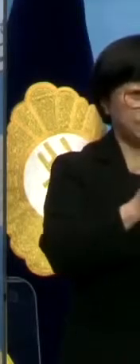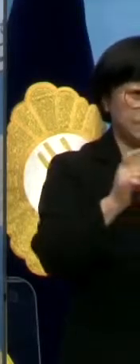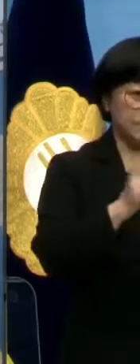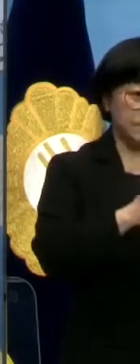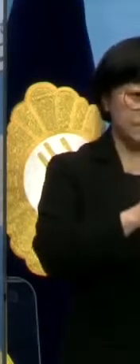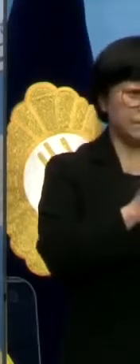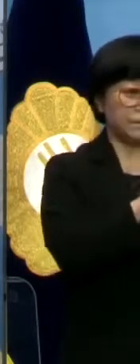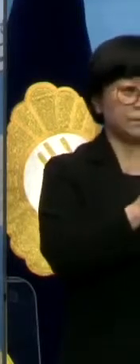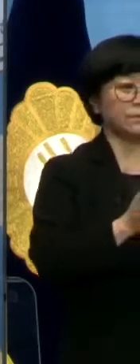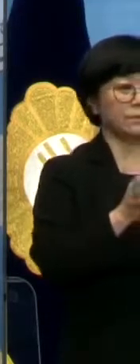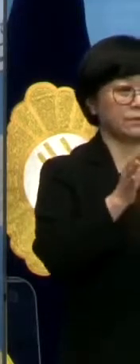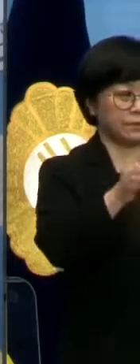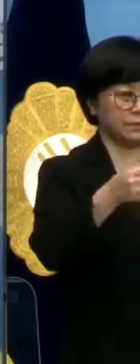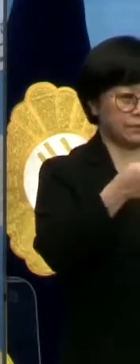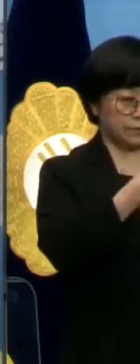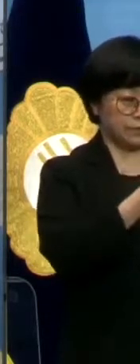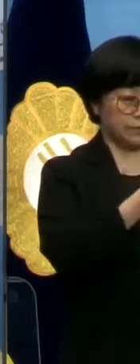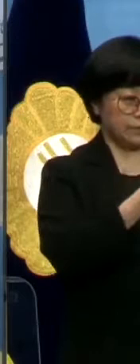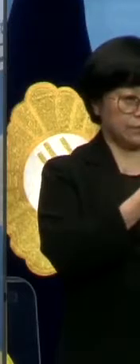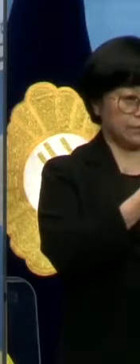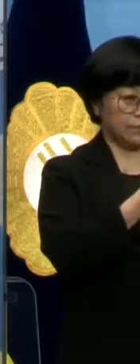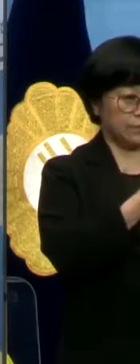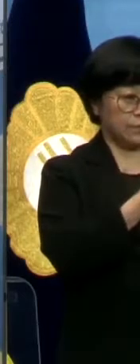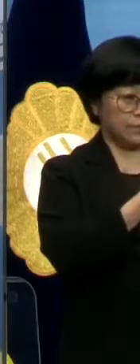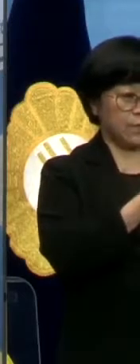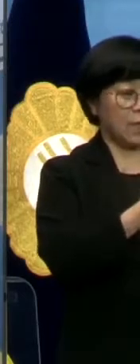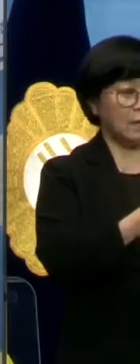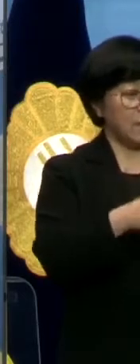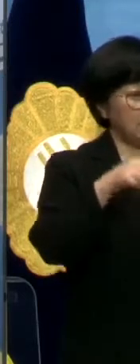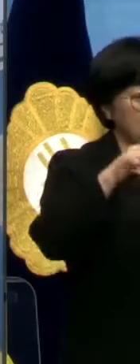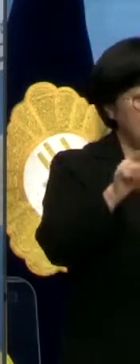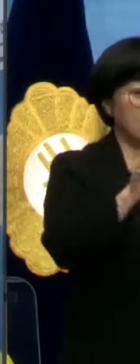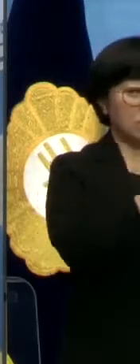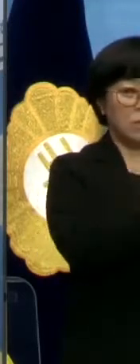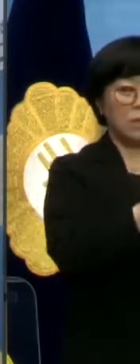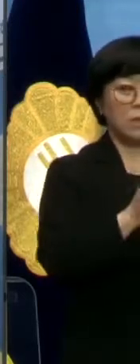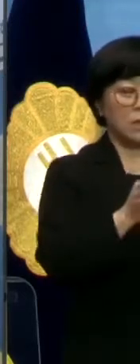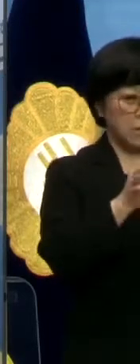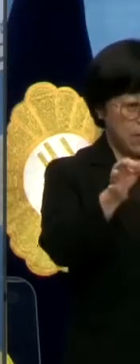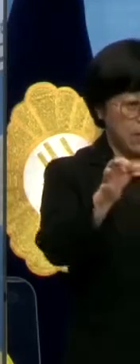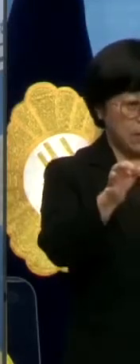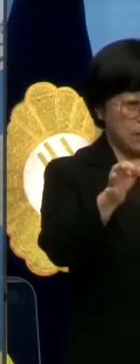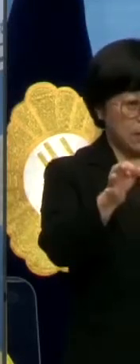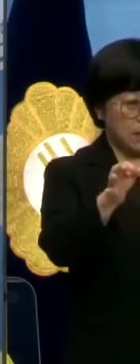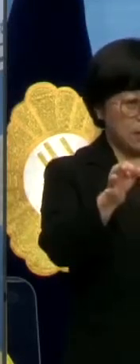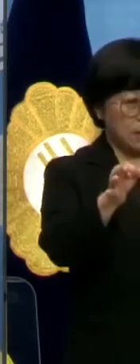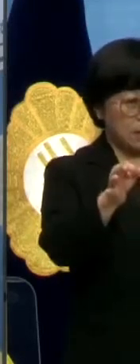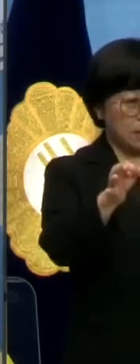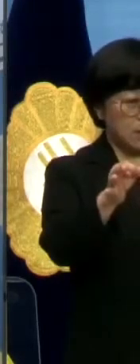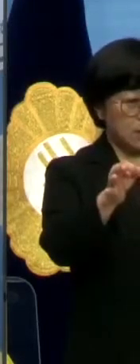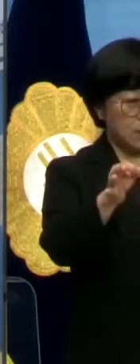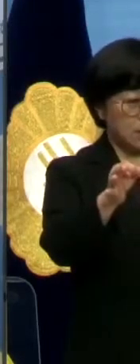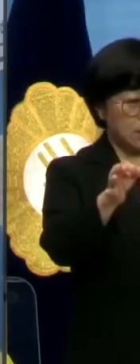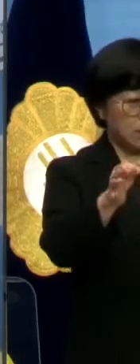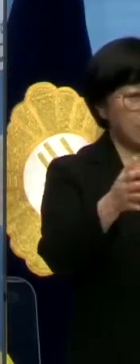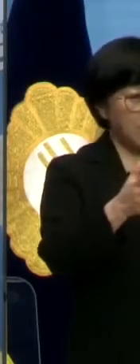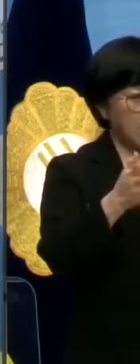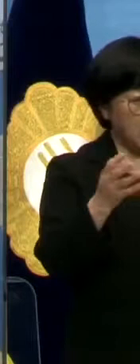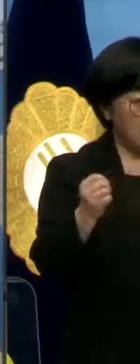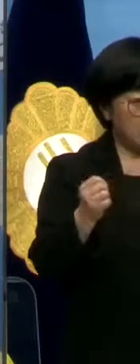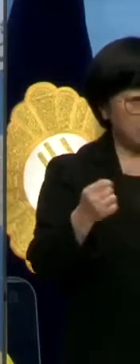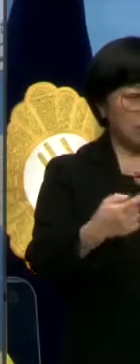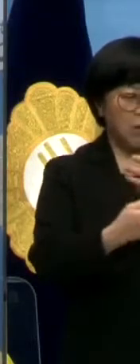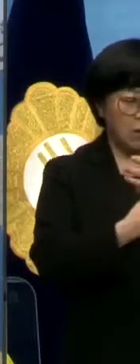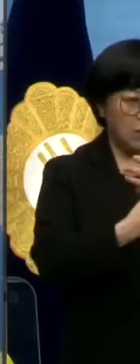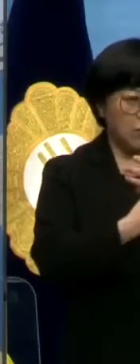재난지원금을 책정해놓고 3차 지원금을 지급하며 온갖